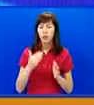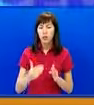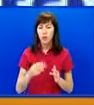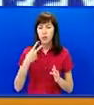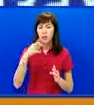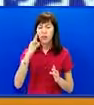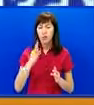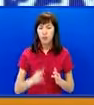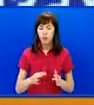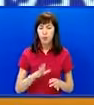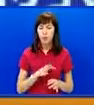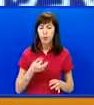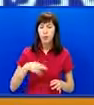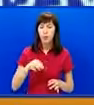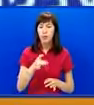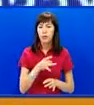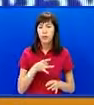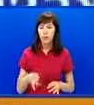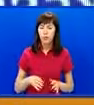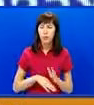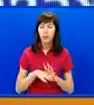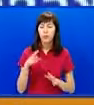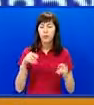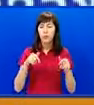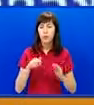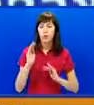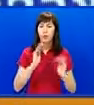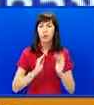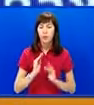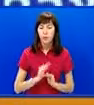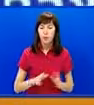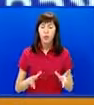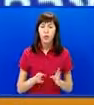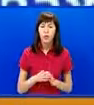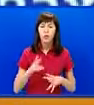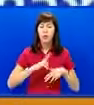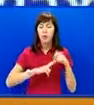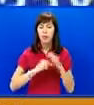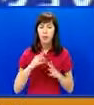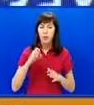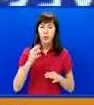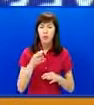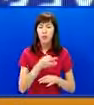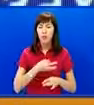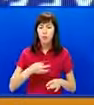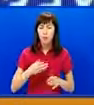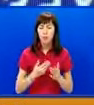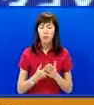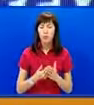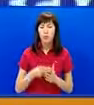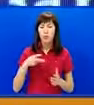есть 2%, было Ордабасинского района. Улучшилась здесь и инфраструктура совместно со строительством социальных объектов.